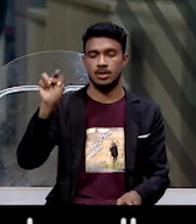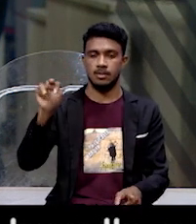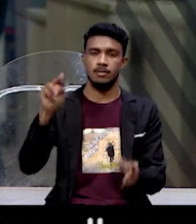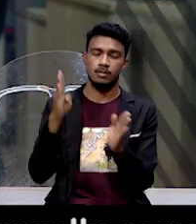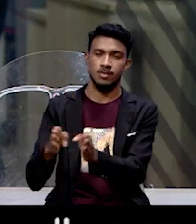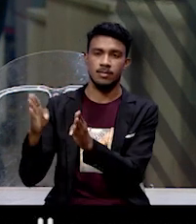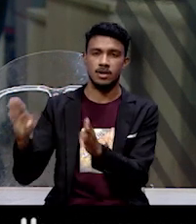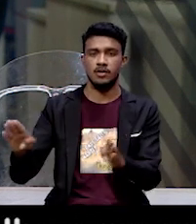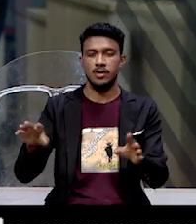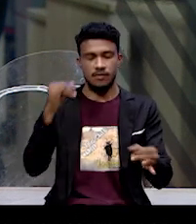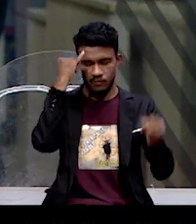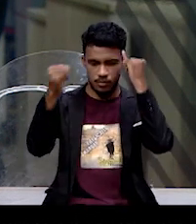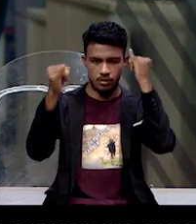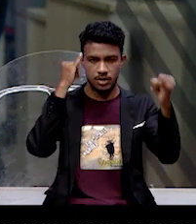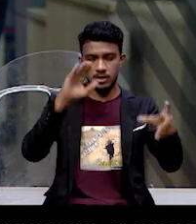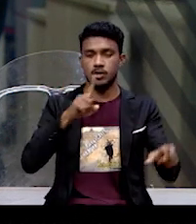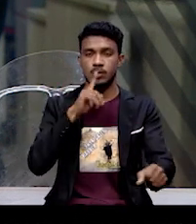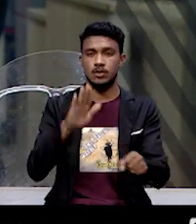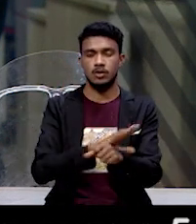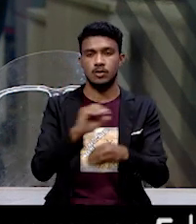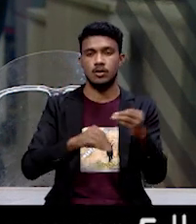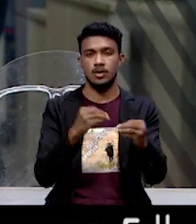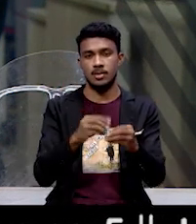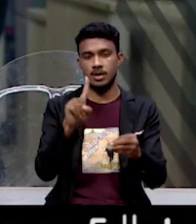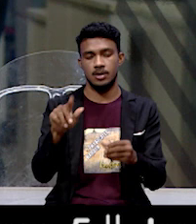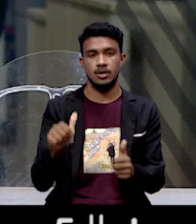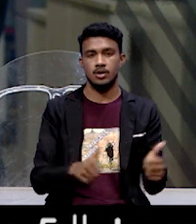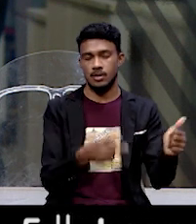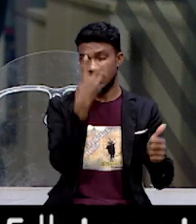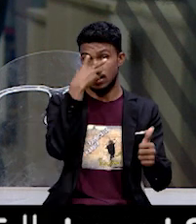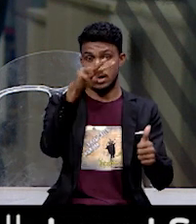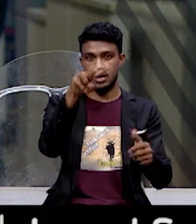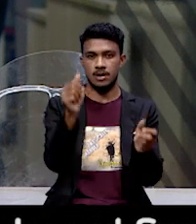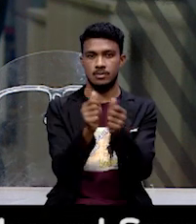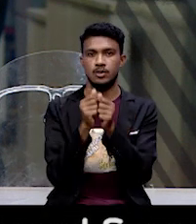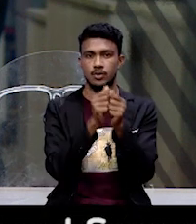ona pakota informasaun ida kona basuntune, tuir mai ita kompain hamutok.